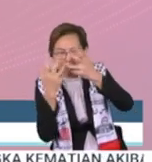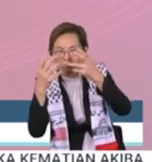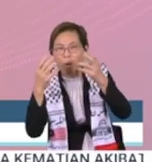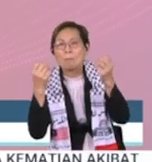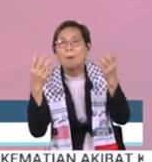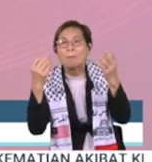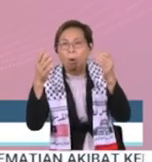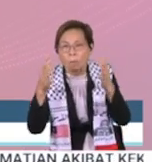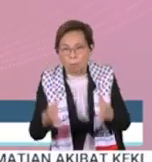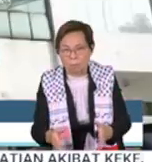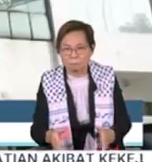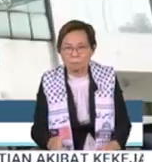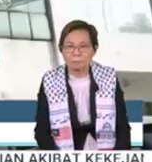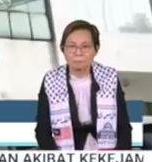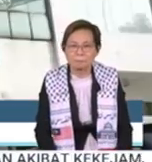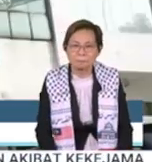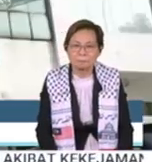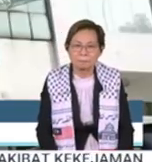orang ramai.